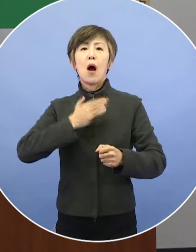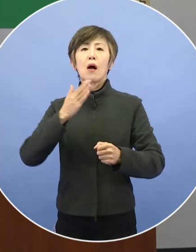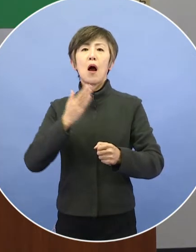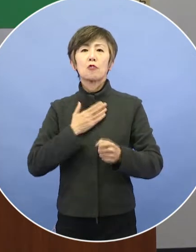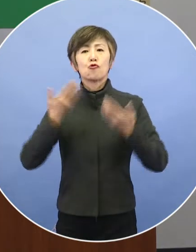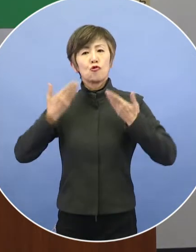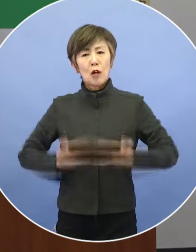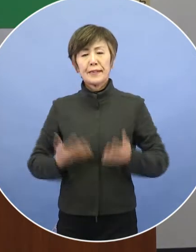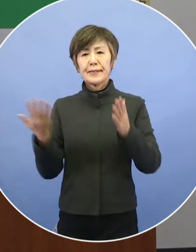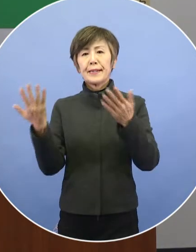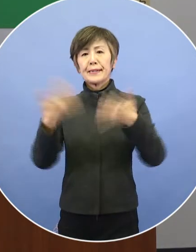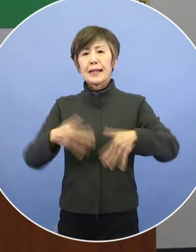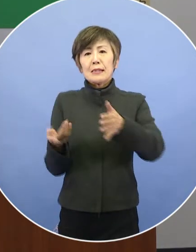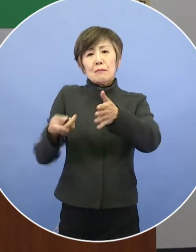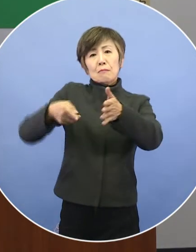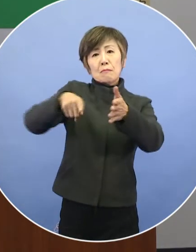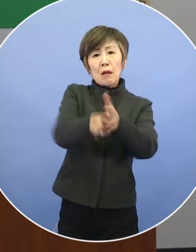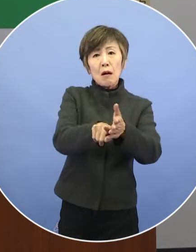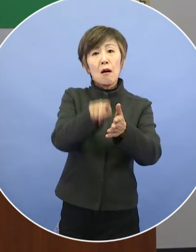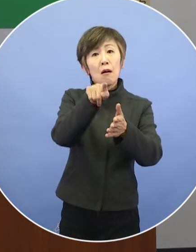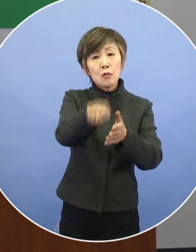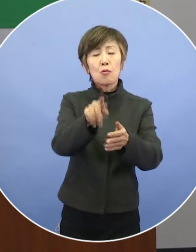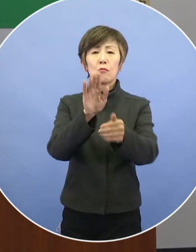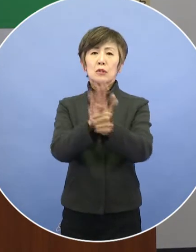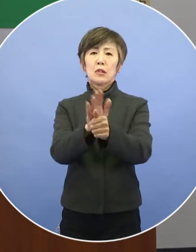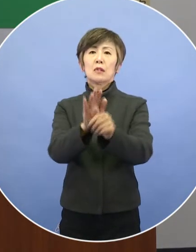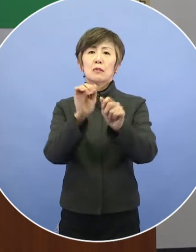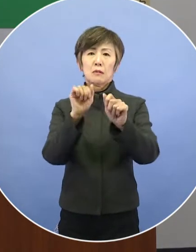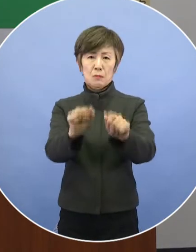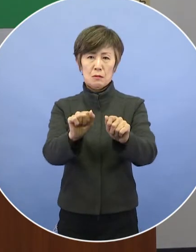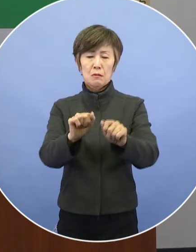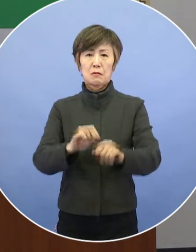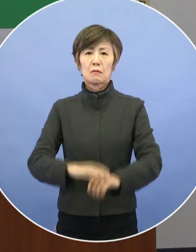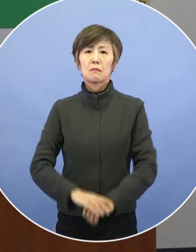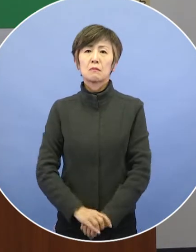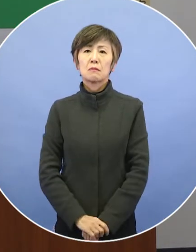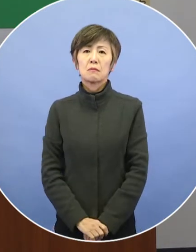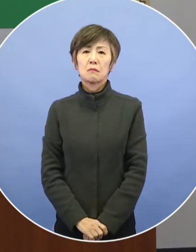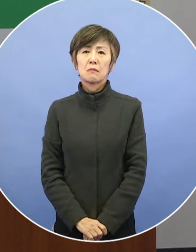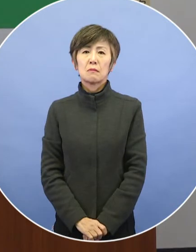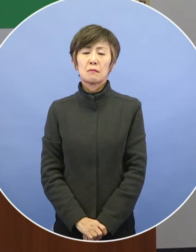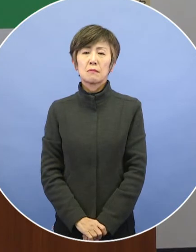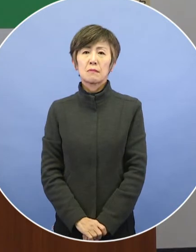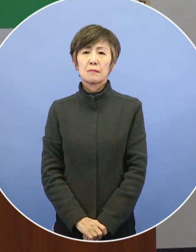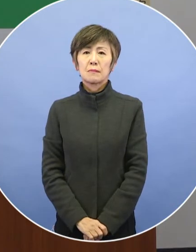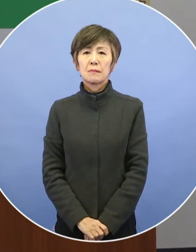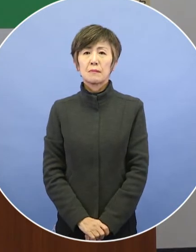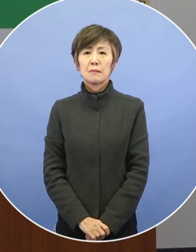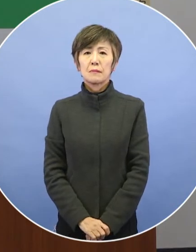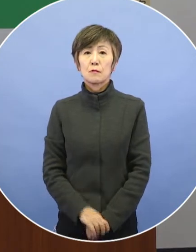ね安全装置の設置こうした経費を支援をさせていただくこととしております